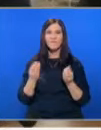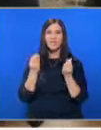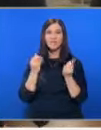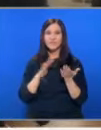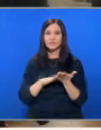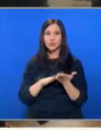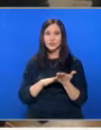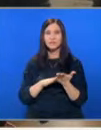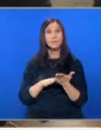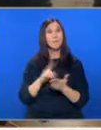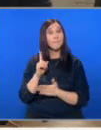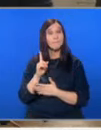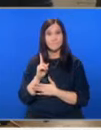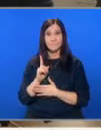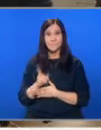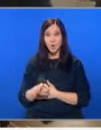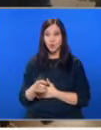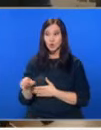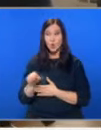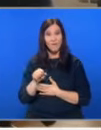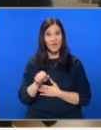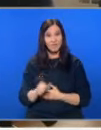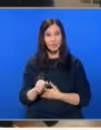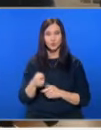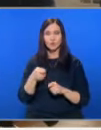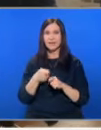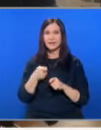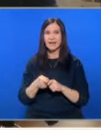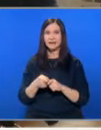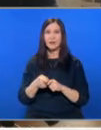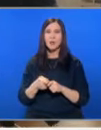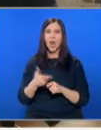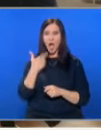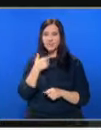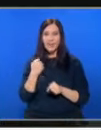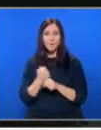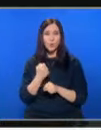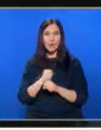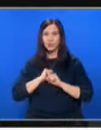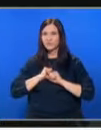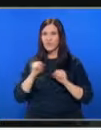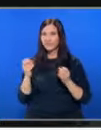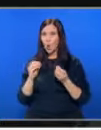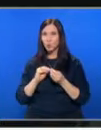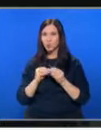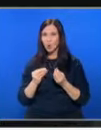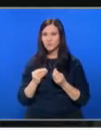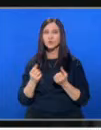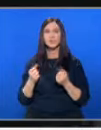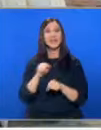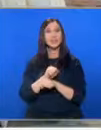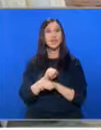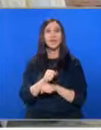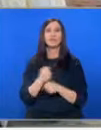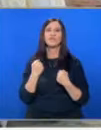веществени доказателства, биха могли да доведат до създаване на самоделно взривно устройство. Задържаният живее в село Дражево